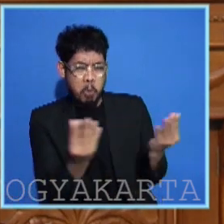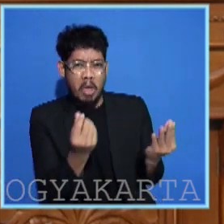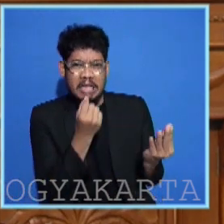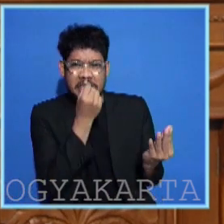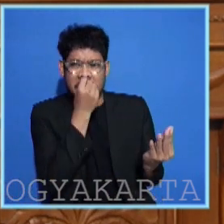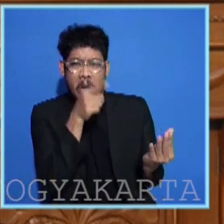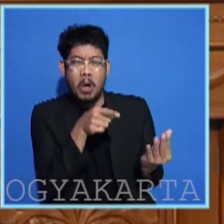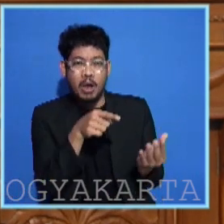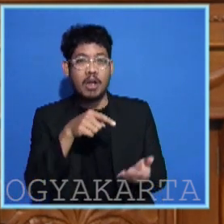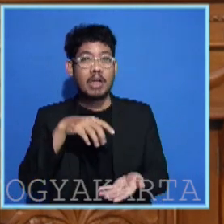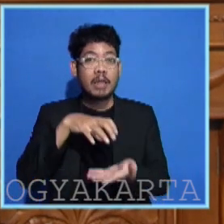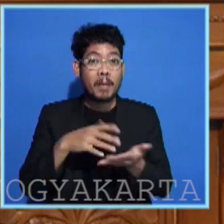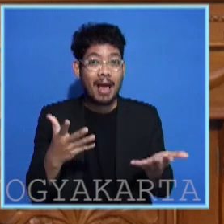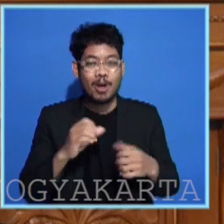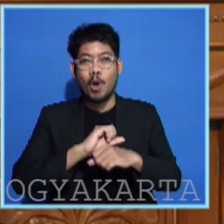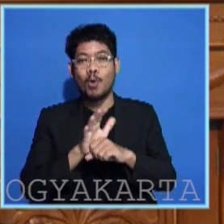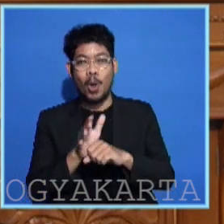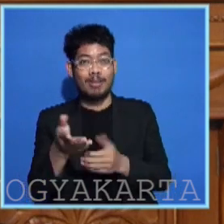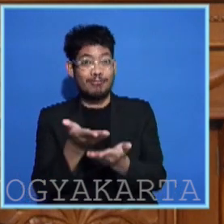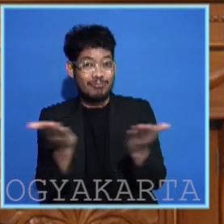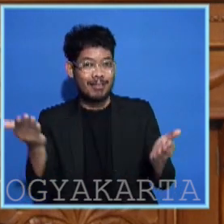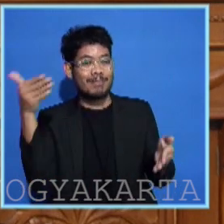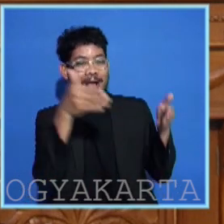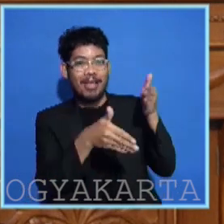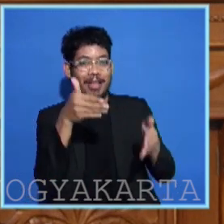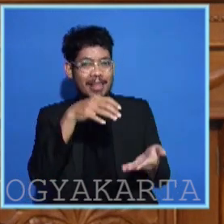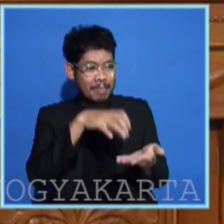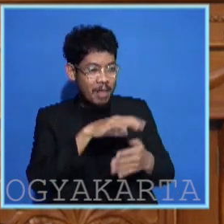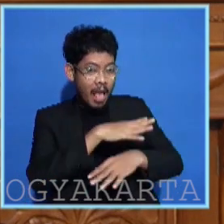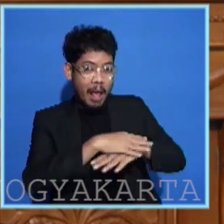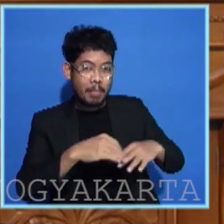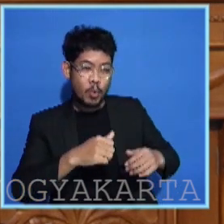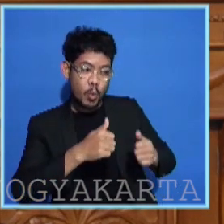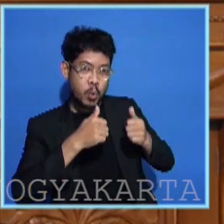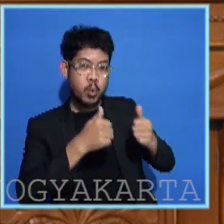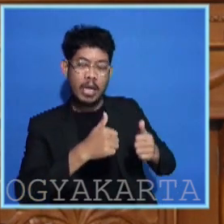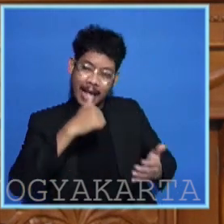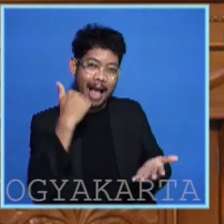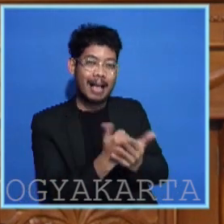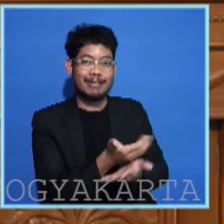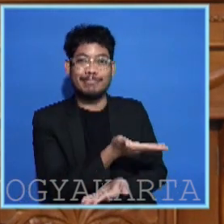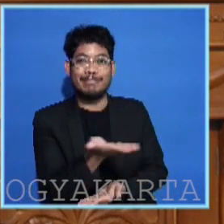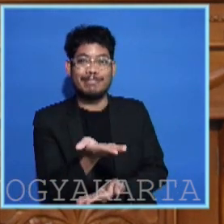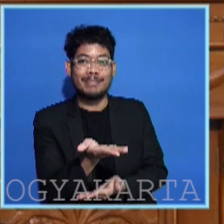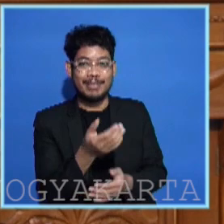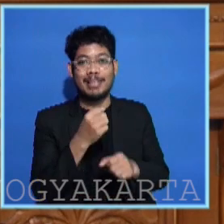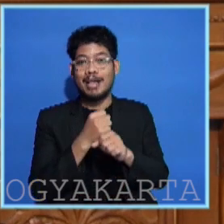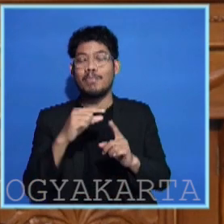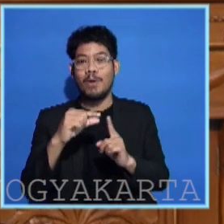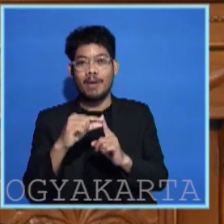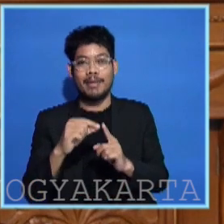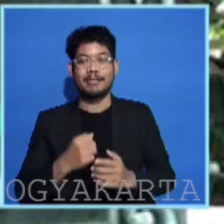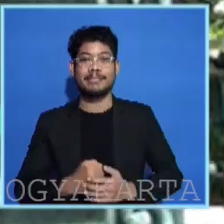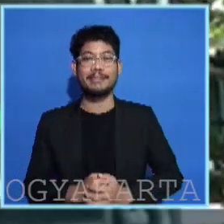jujukan wisata ekowisata Sungai Mudal ing laladan Banyuganti, Jatimulyo, Giripurwo, Kulon Progo.